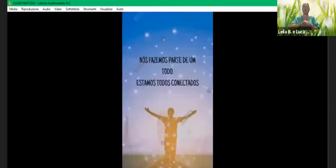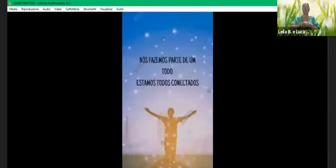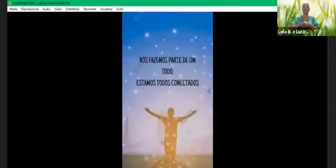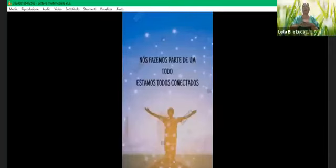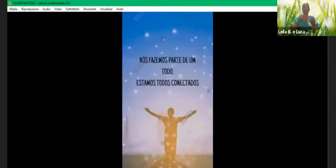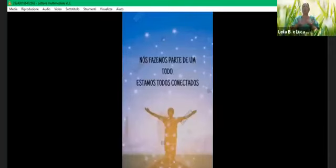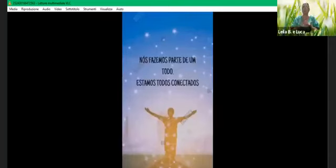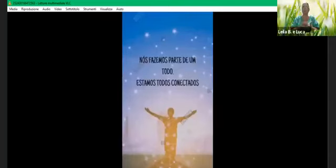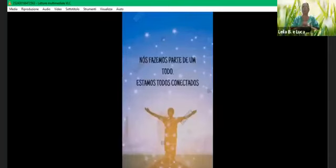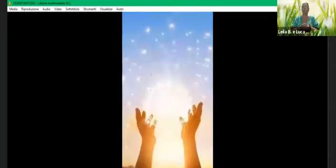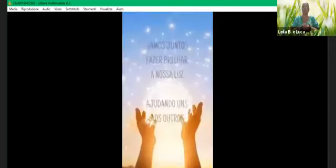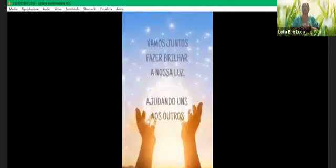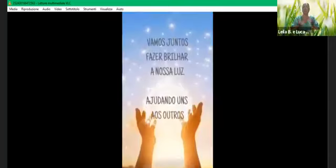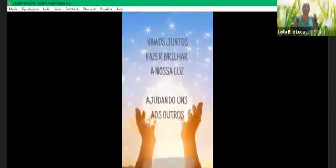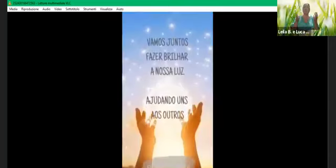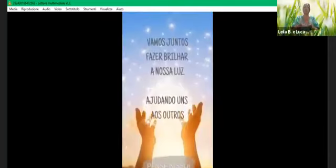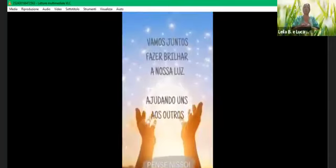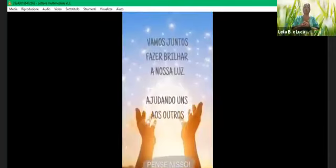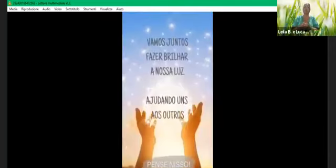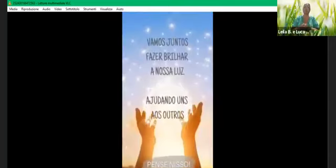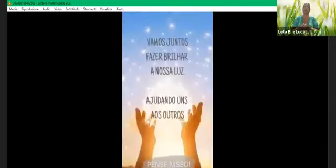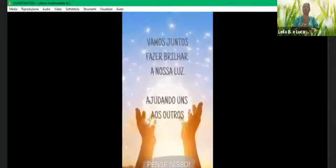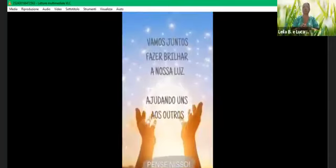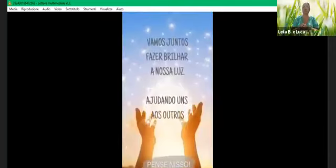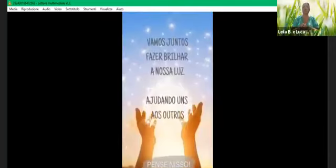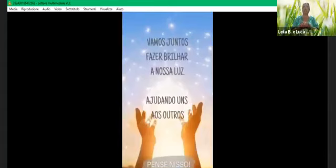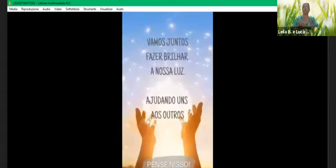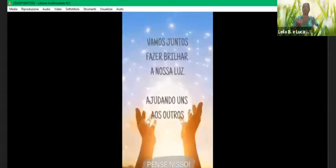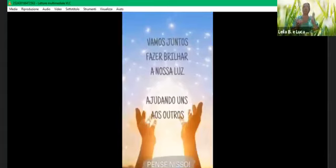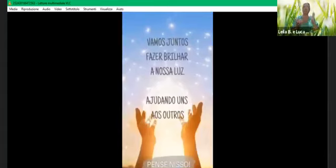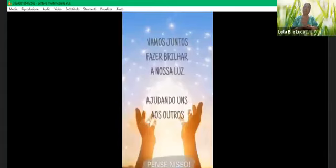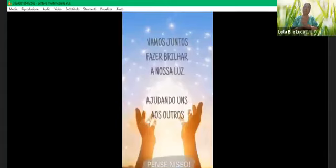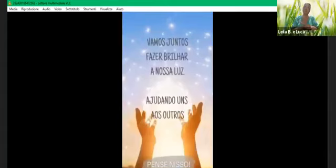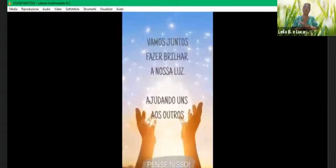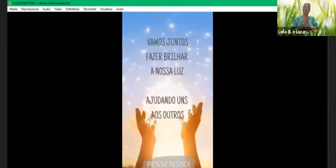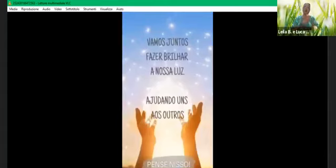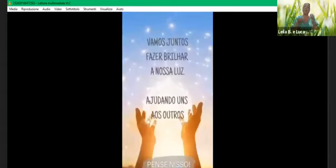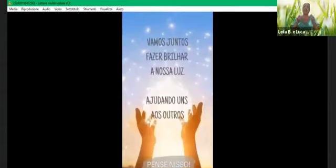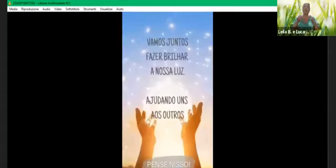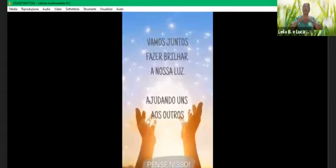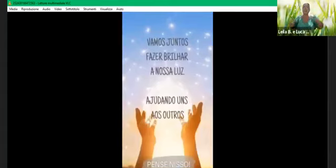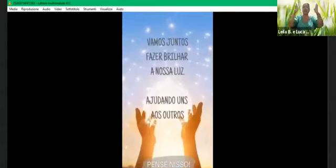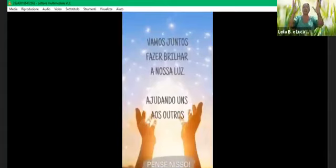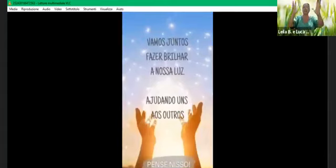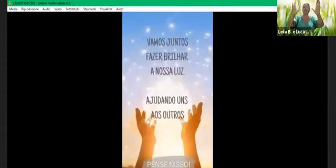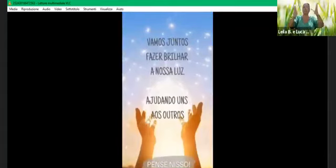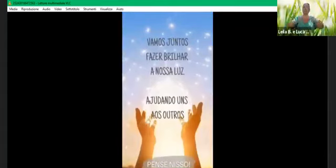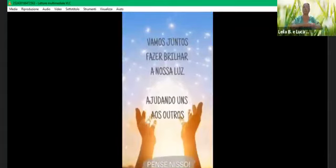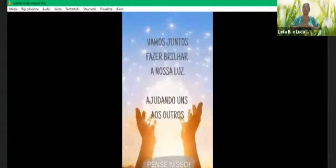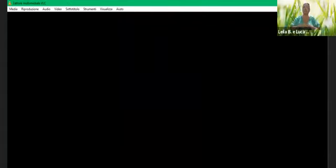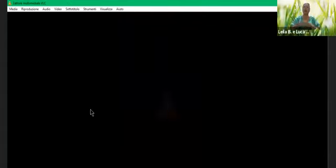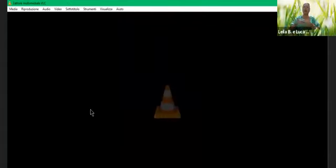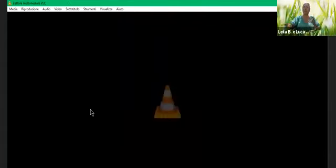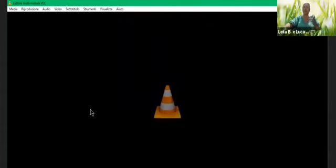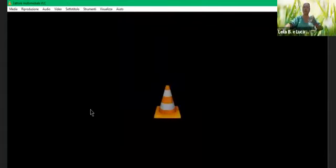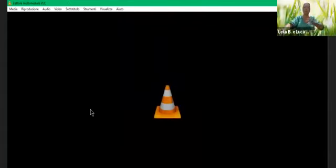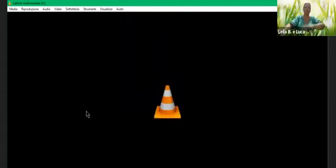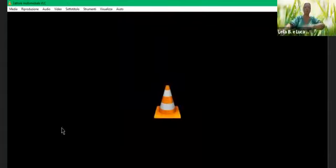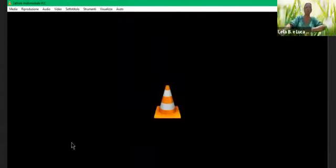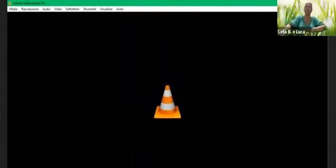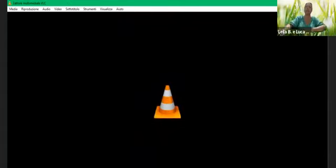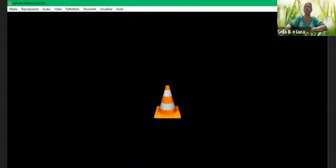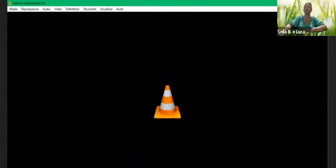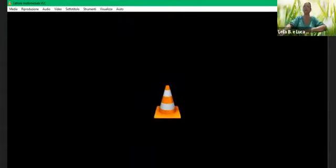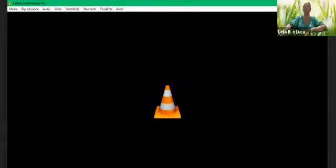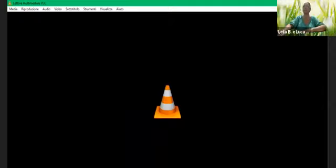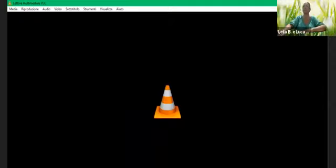facciamo parte di un tutto e siamo tutti con essi. Andiamo insieme a brillare la nostra luce, aiutando